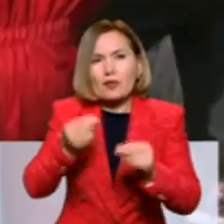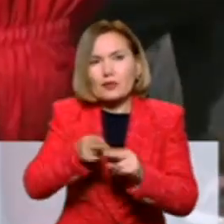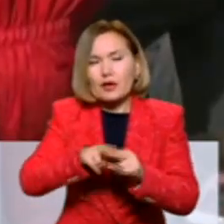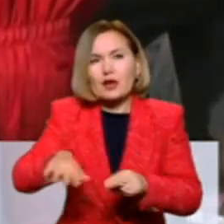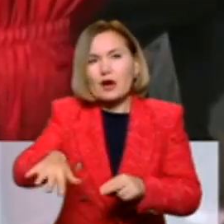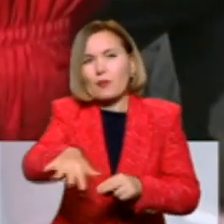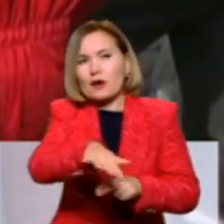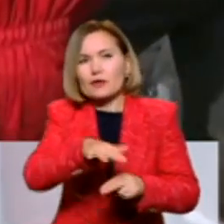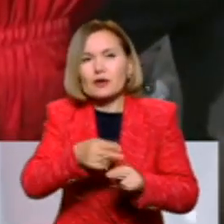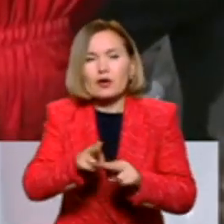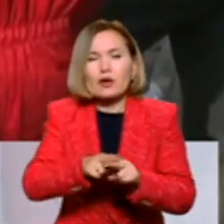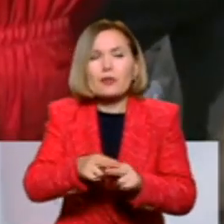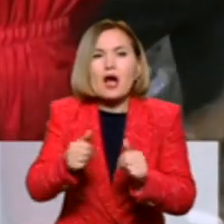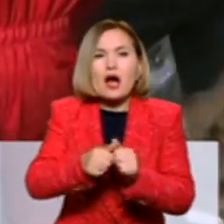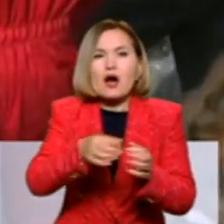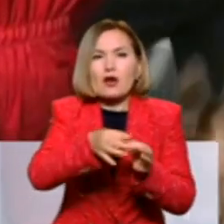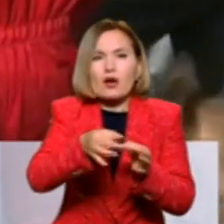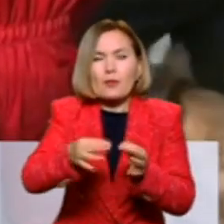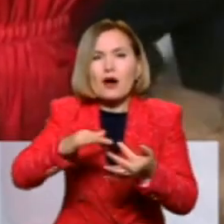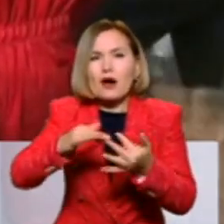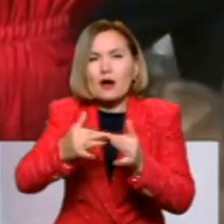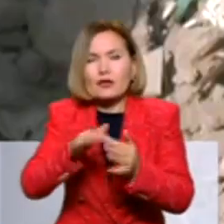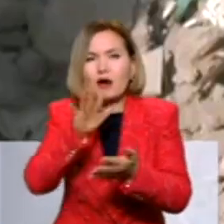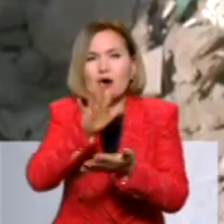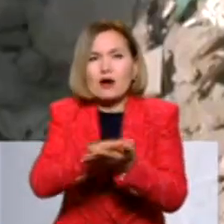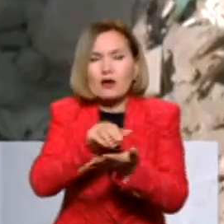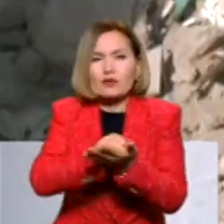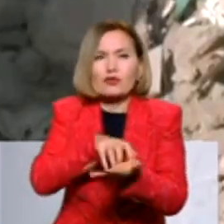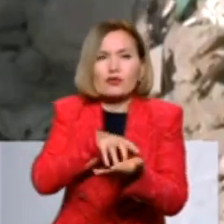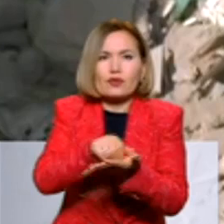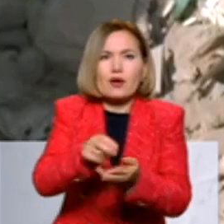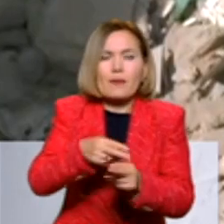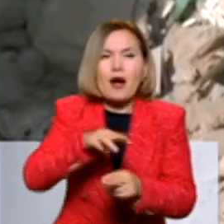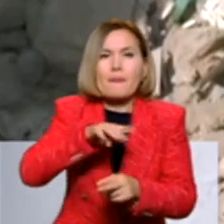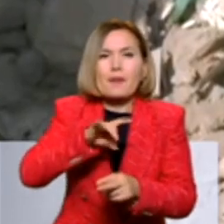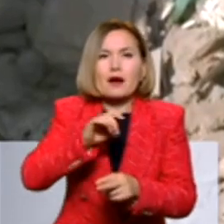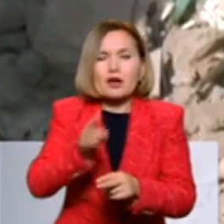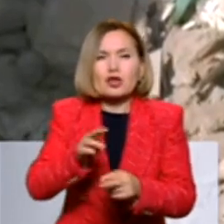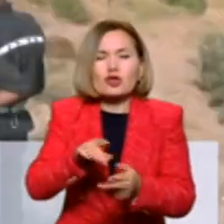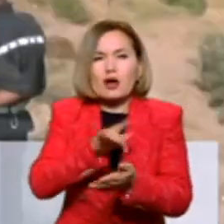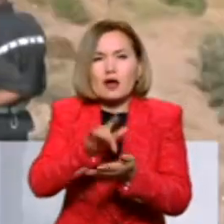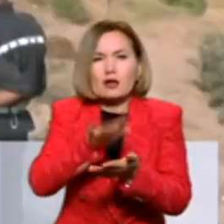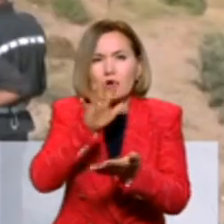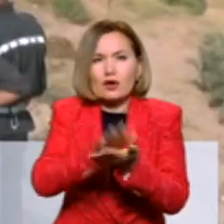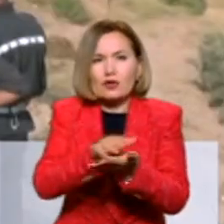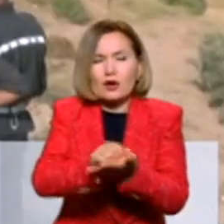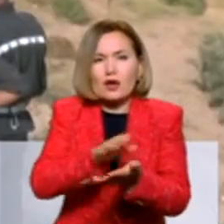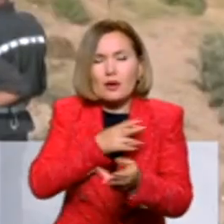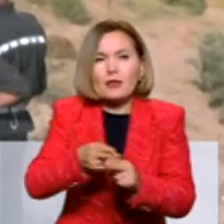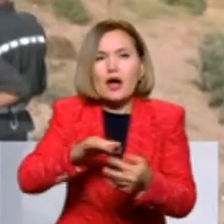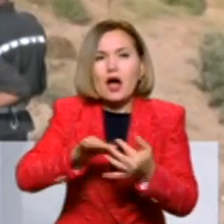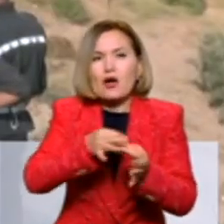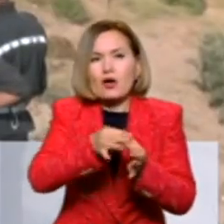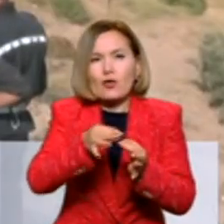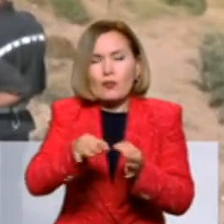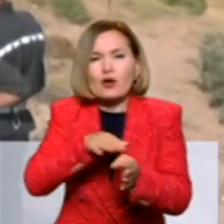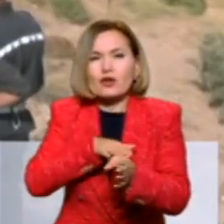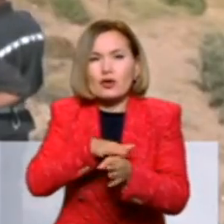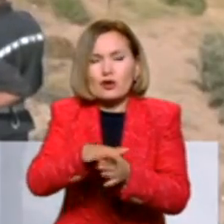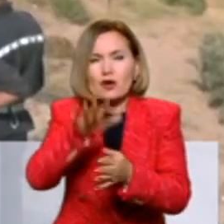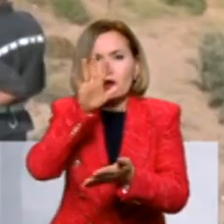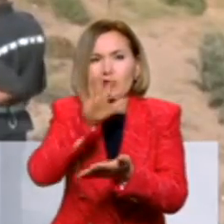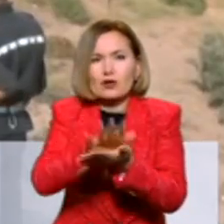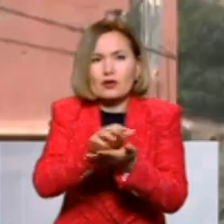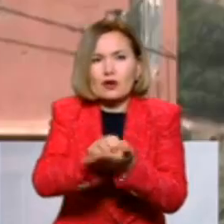тауларының бөктерінде орналасқан елмекендер мен тарихи шаһар Маракеш ең көп зардап шекті. Кейбір ауылдар түгелдей